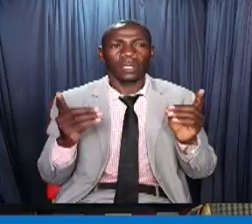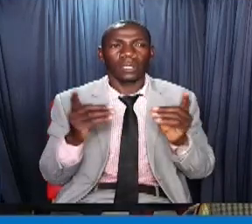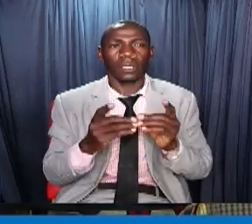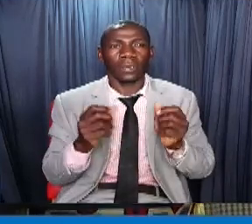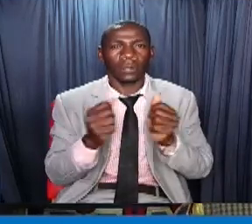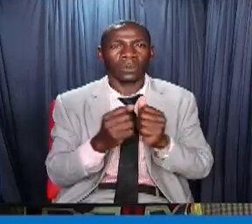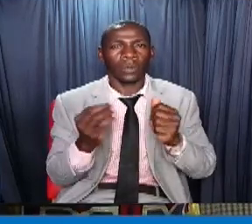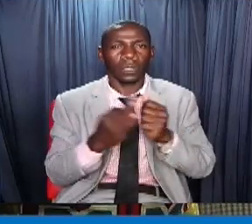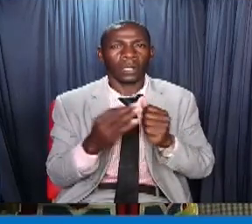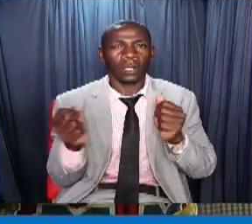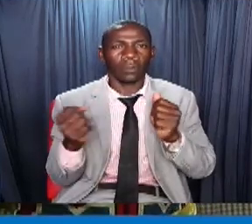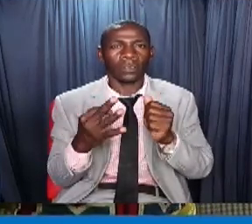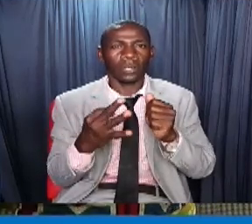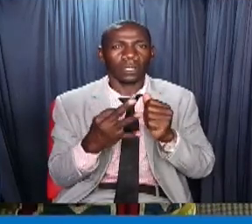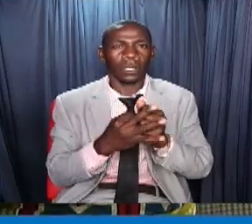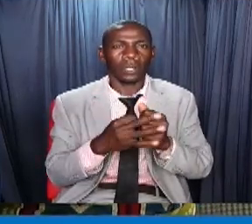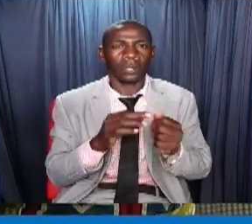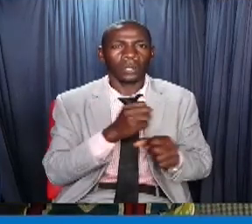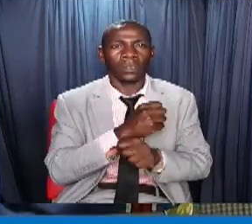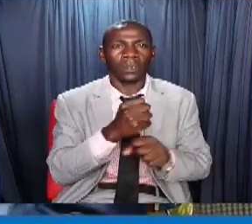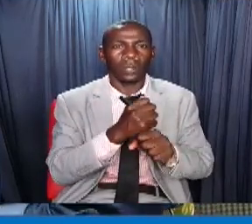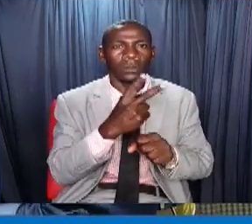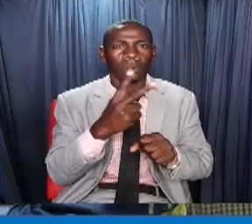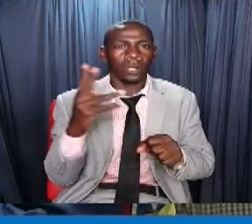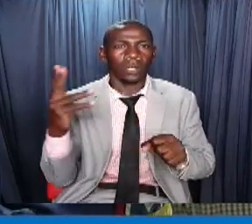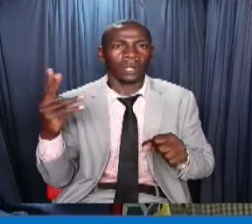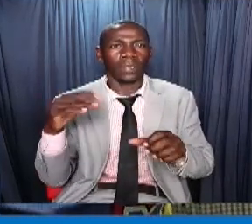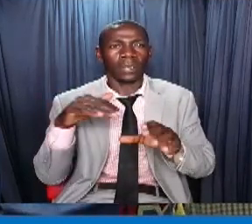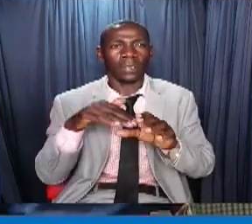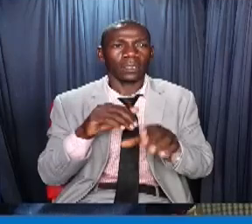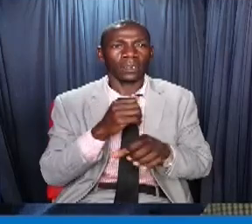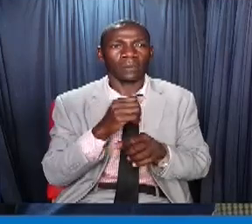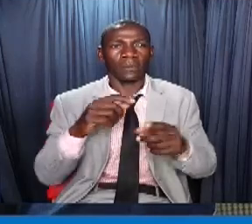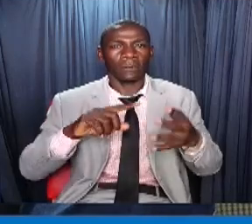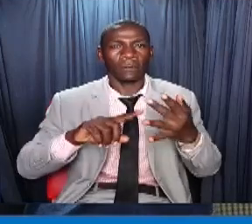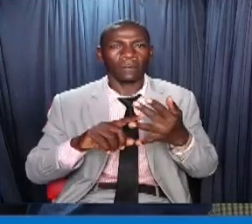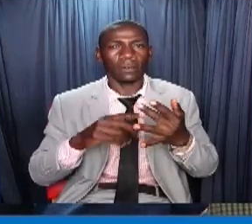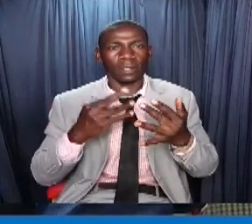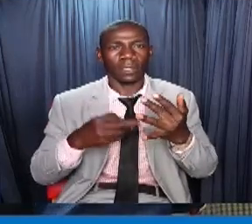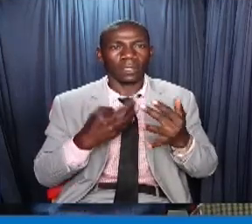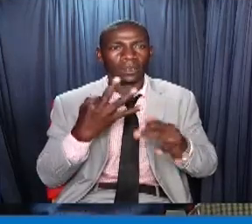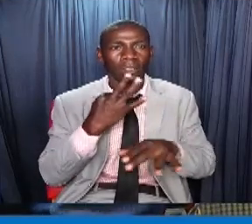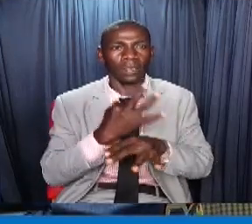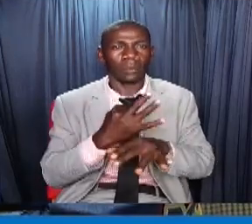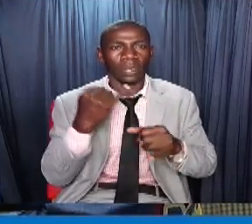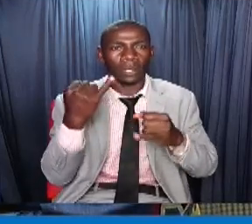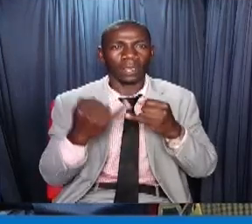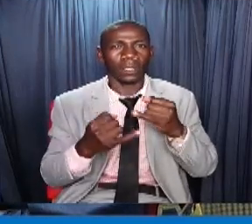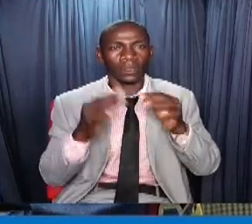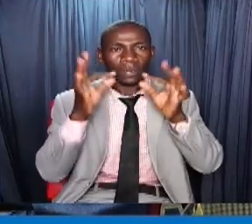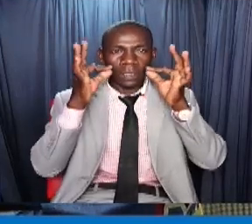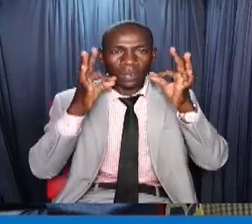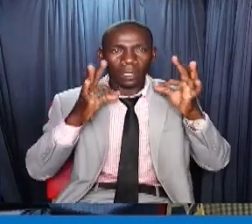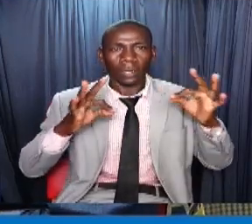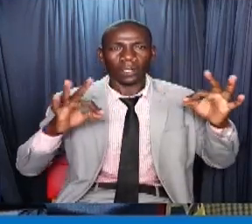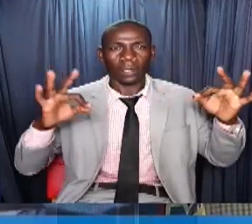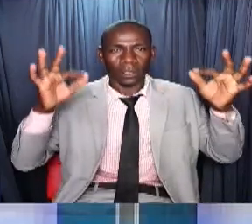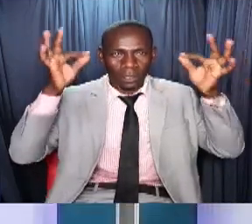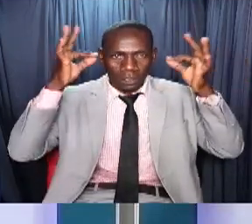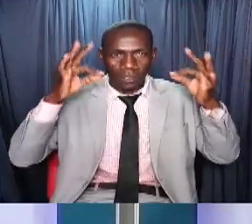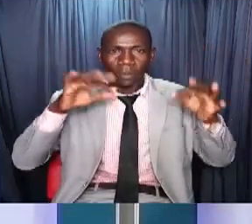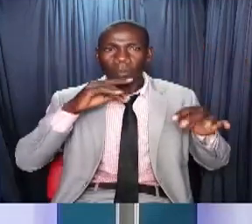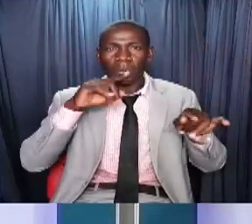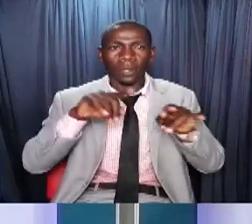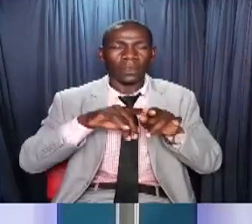18 mwezi wa 8 mwaka wa 2024. Hii ni mara ya tatu na ya mwisho tunaitangaza ndoa baina ya